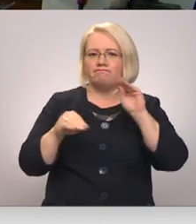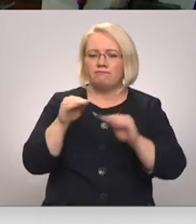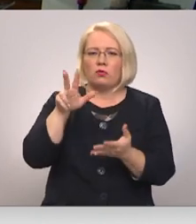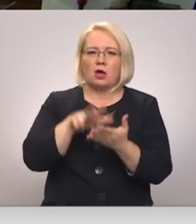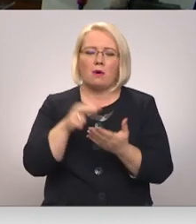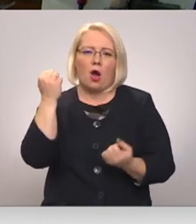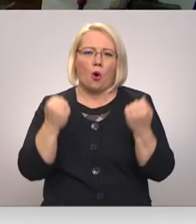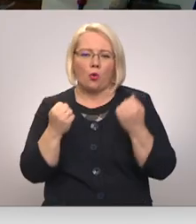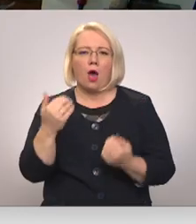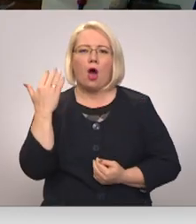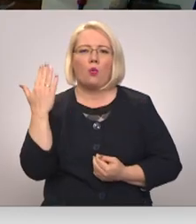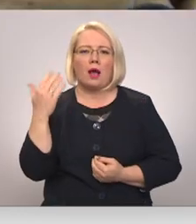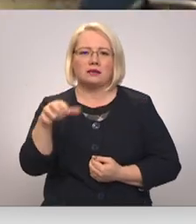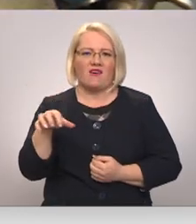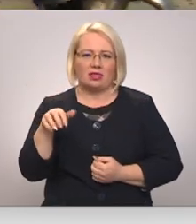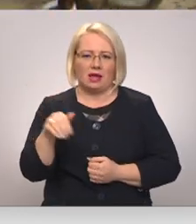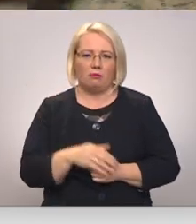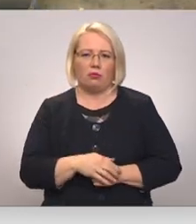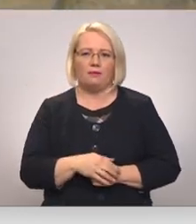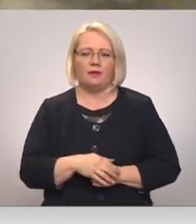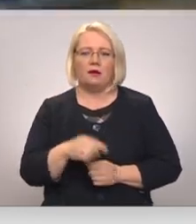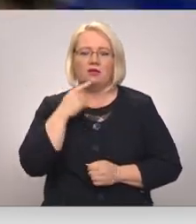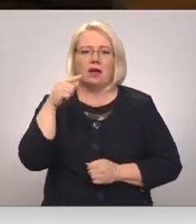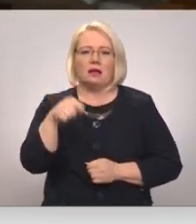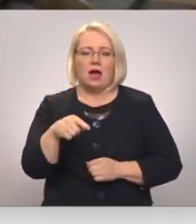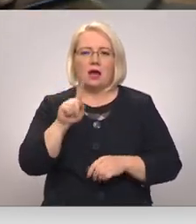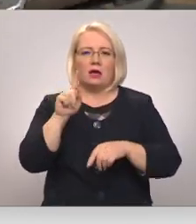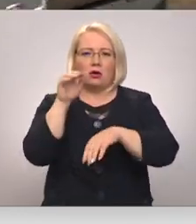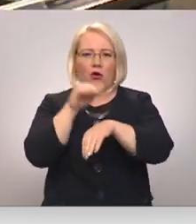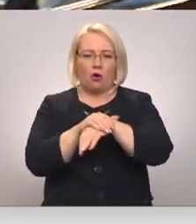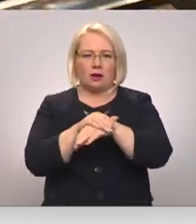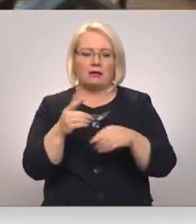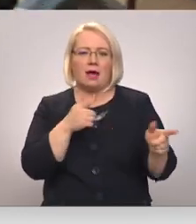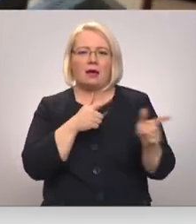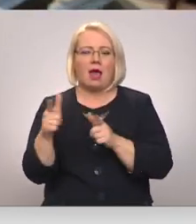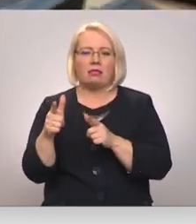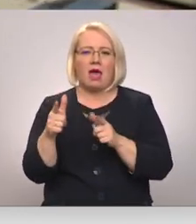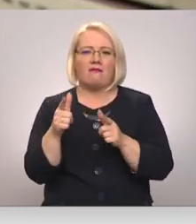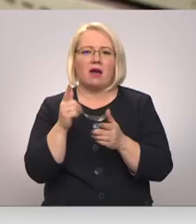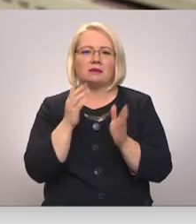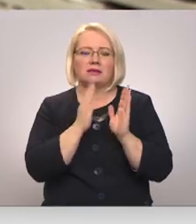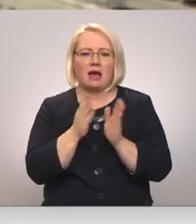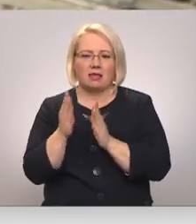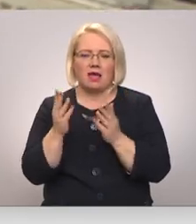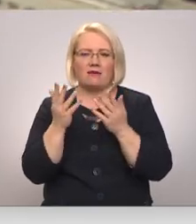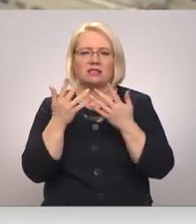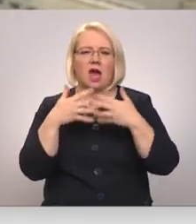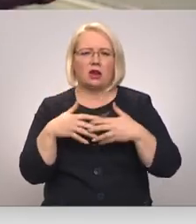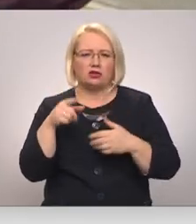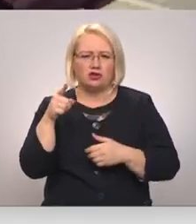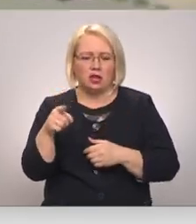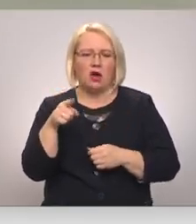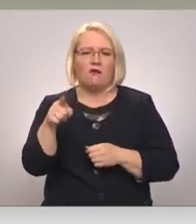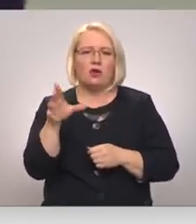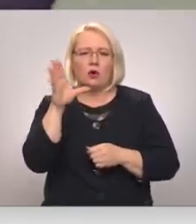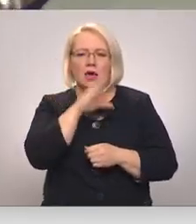auto ar rokas vadību. Šeit ir šis konkrētā ir jau gatava, sagatava sarežģītā mehanismu, ja, kur ir